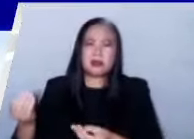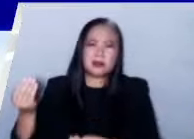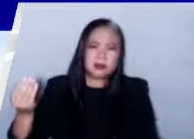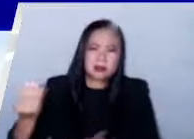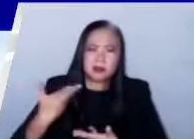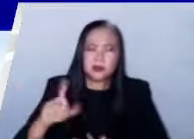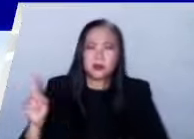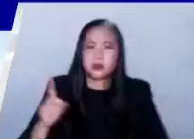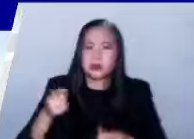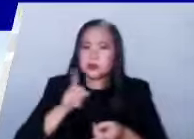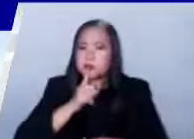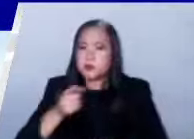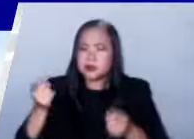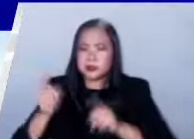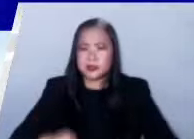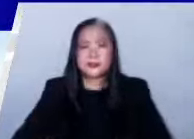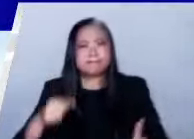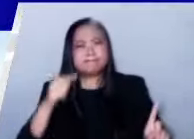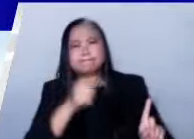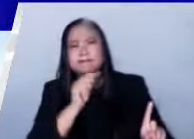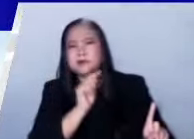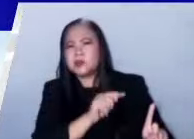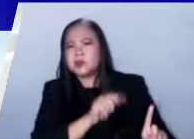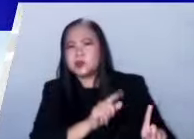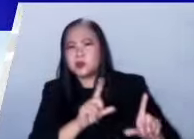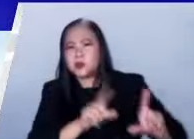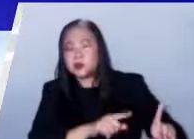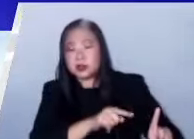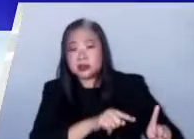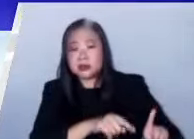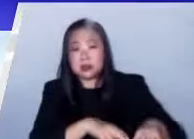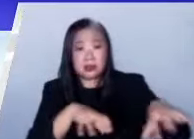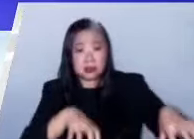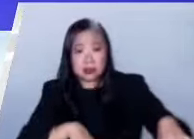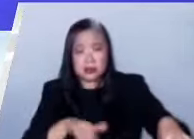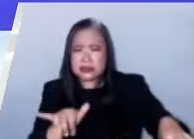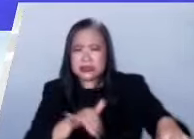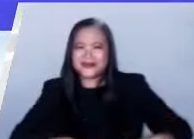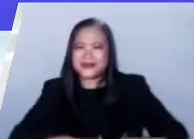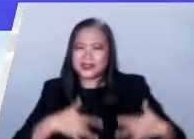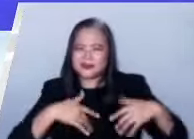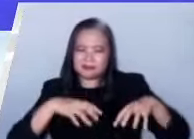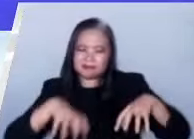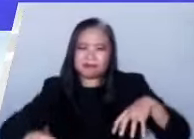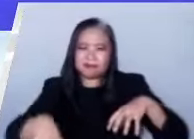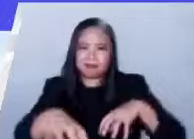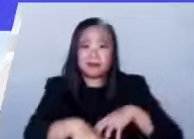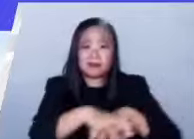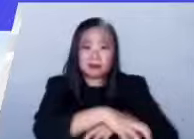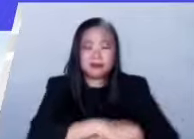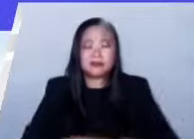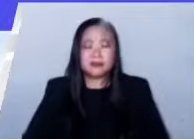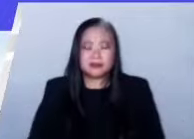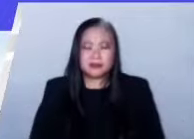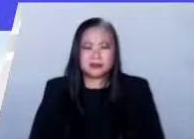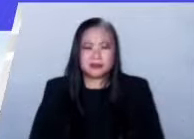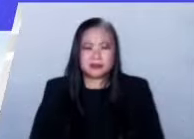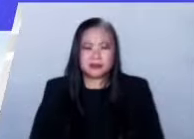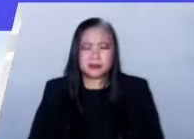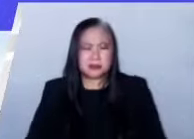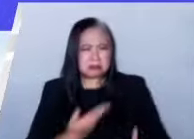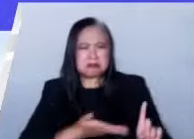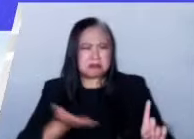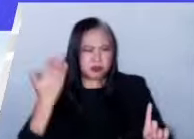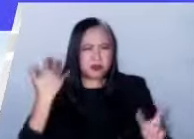yung katrabaho nila na doon din nakatira sa compound na tinutuluyan nila. Dati nang nakulong ang suspect sa kasong